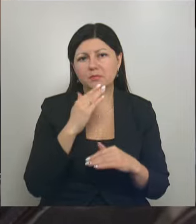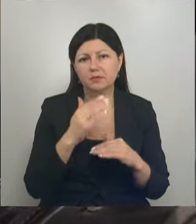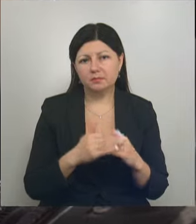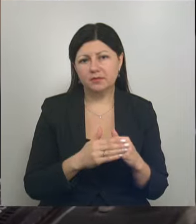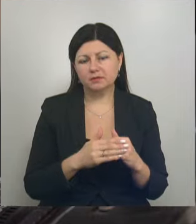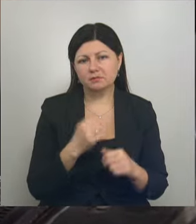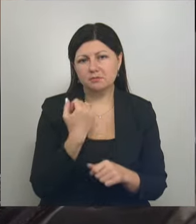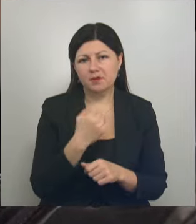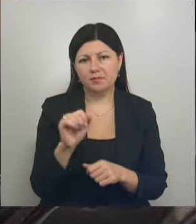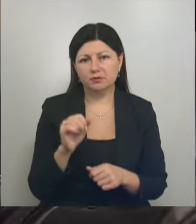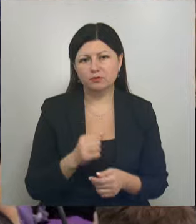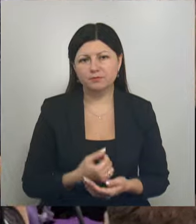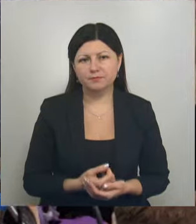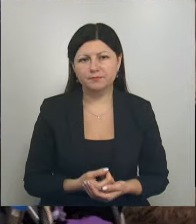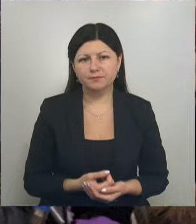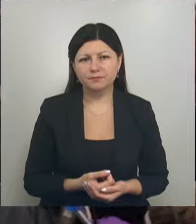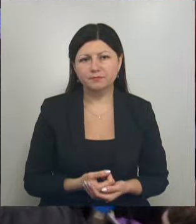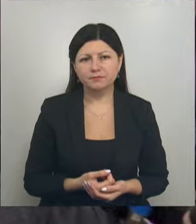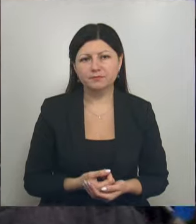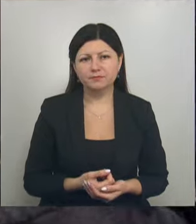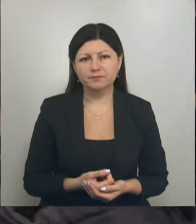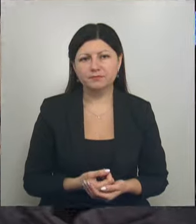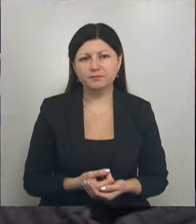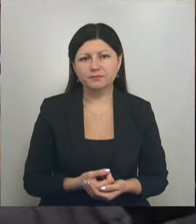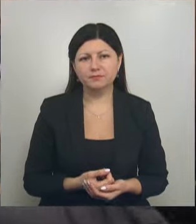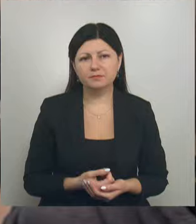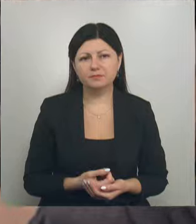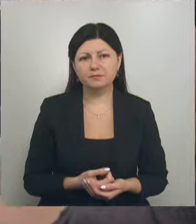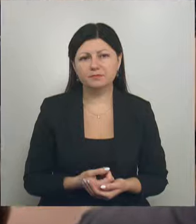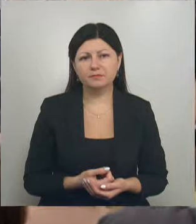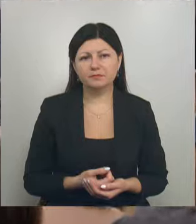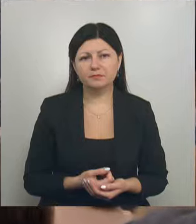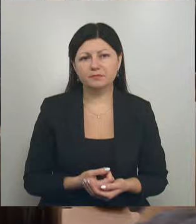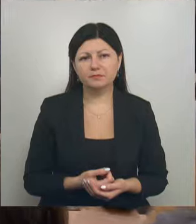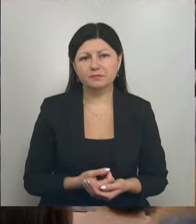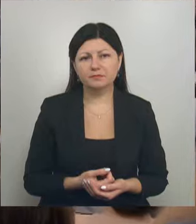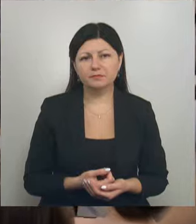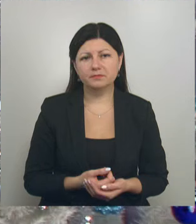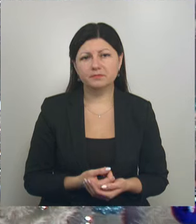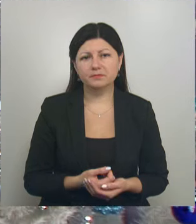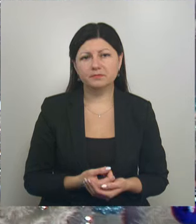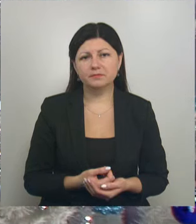победу. Наталья Войтенко, Александр Поддубный из Москвы, специально для программы «Такой день».